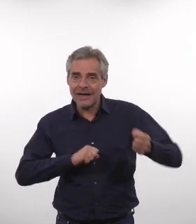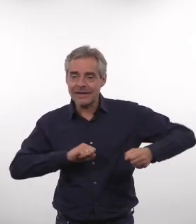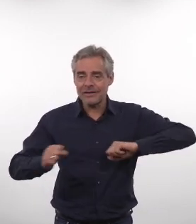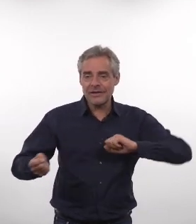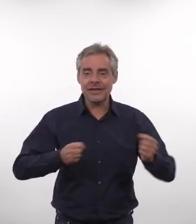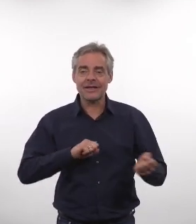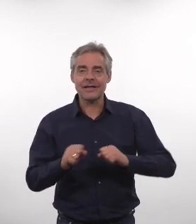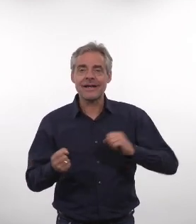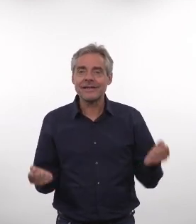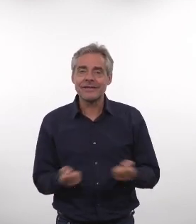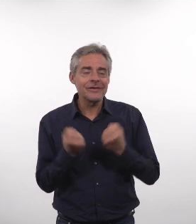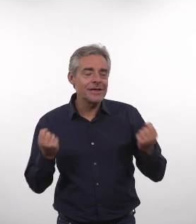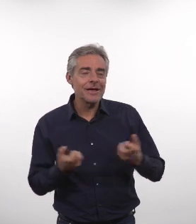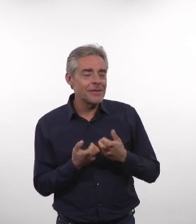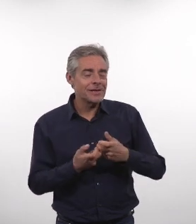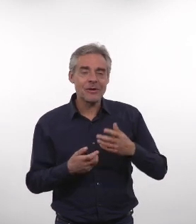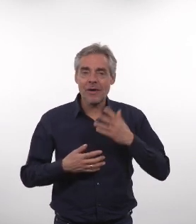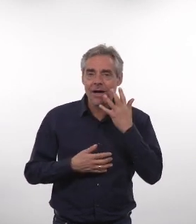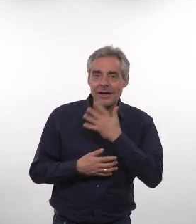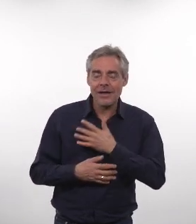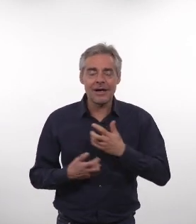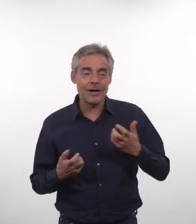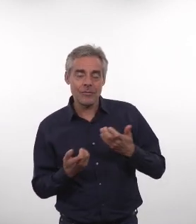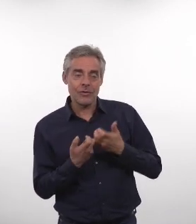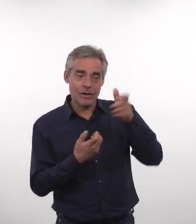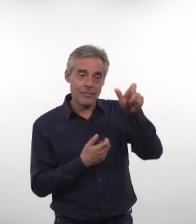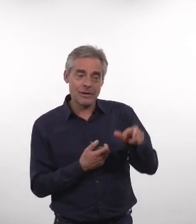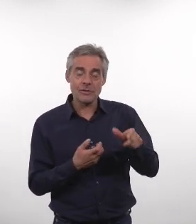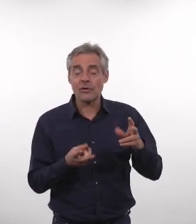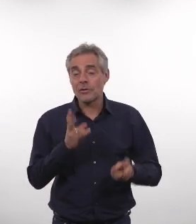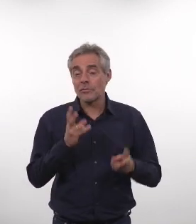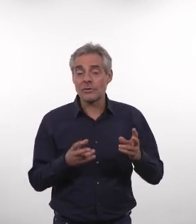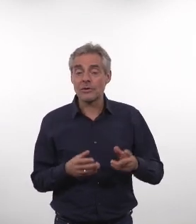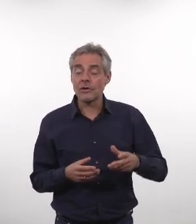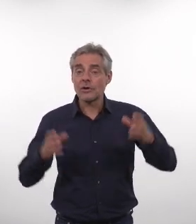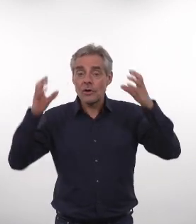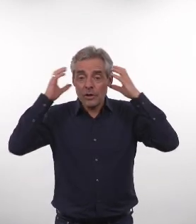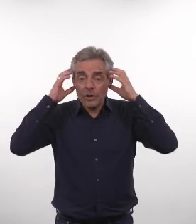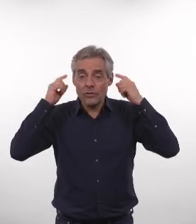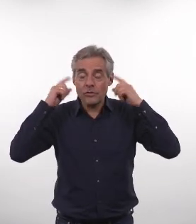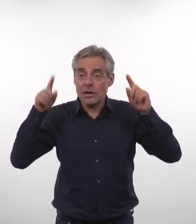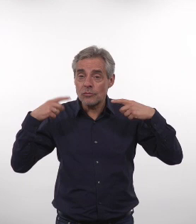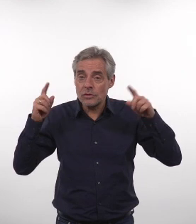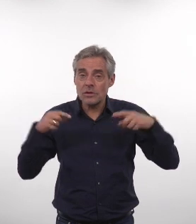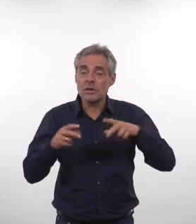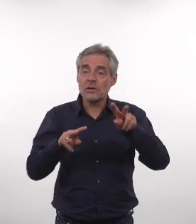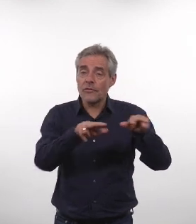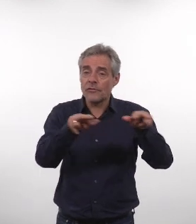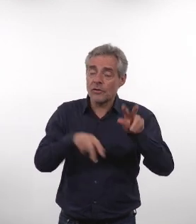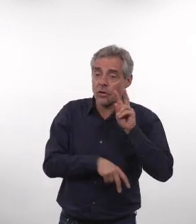être des choses plaisantes, des activités plaisantes pour la personne. Donc ça peut être écouter une certaine musique, regarder une